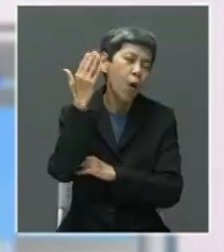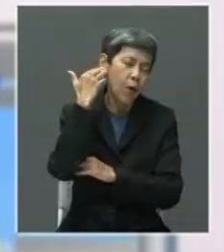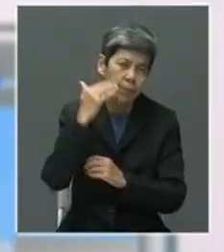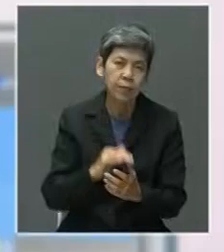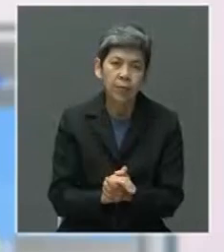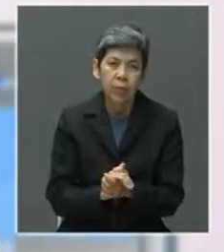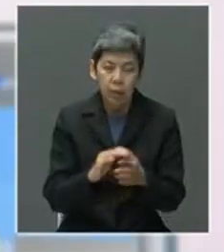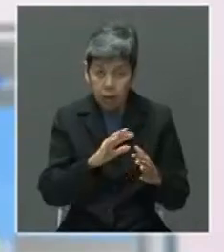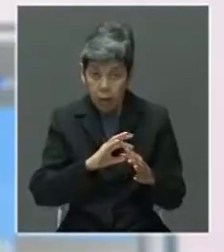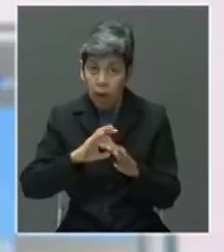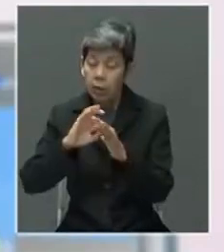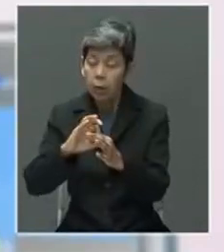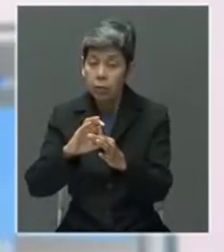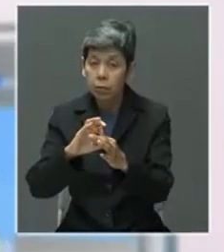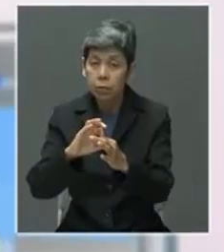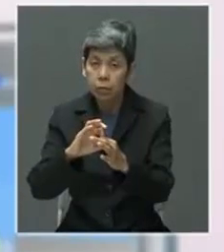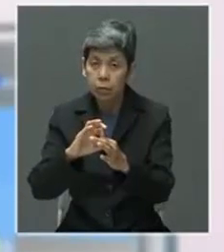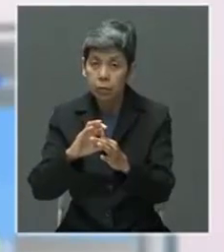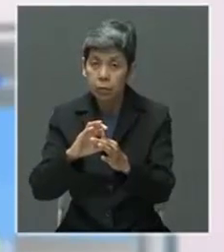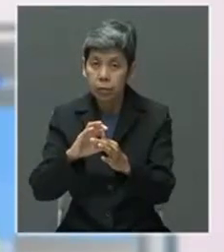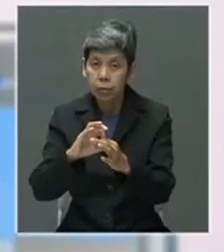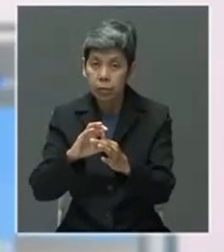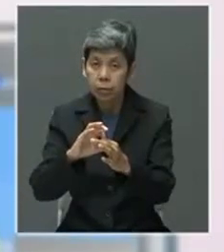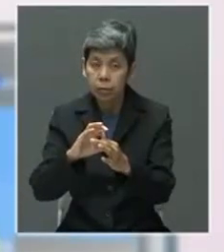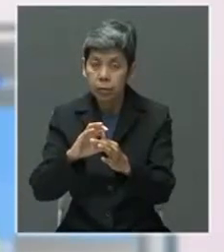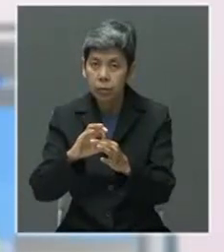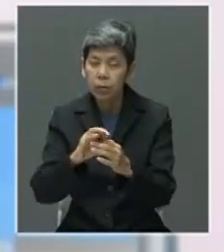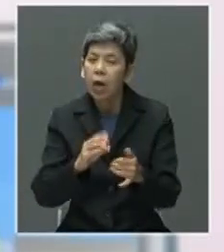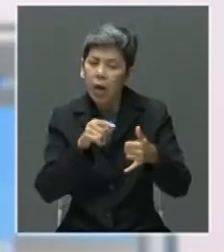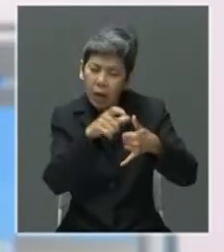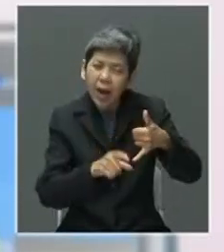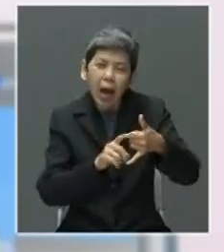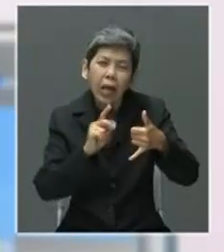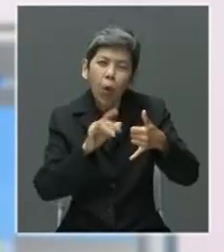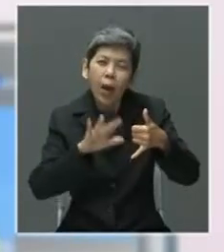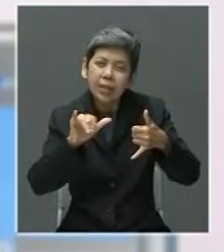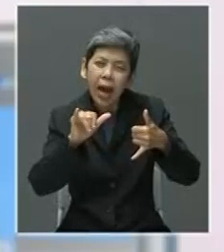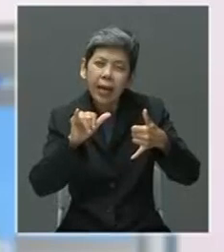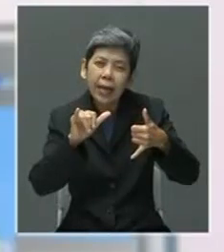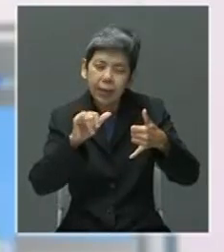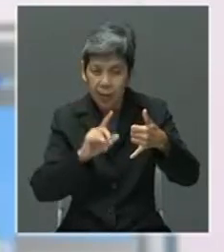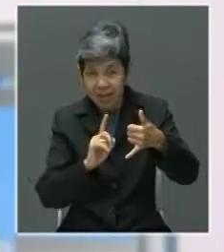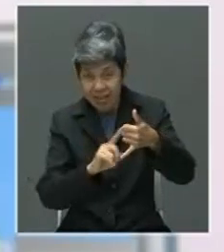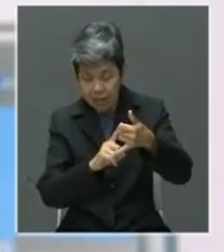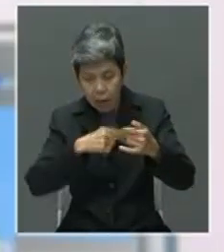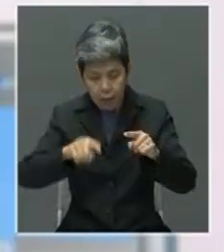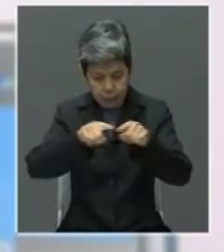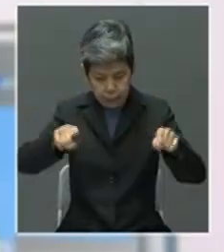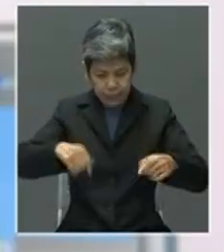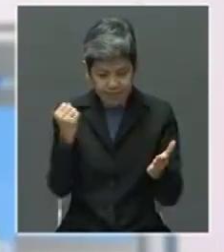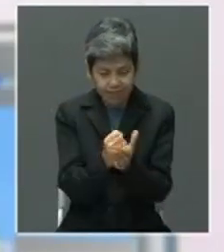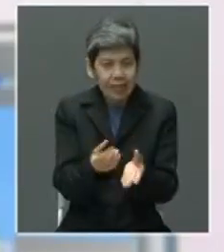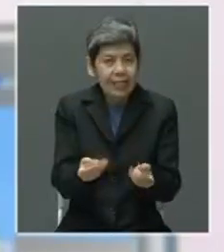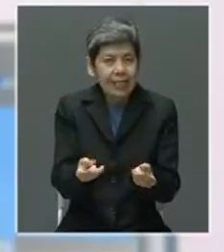ถูกเปิดเผยออกมานะว่าคุณธวัชชัยเนี่ยครับ แกไปออกโฉนดนะ